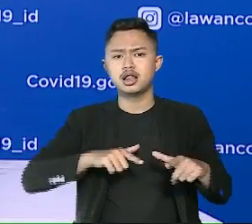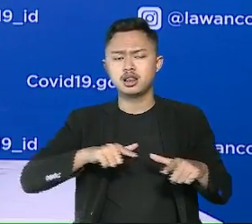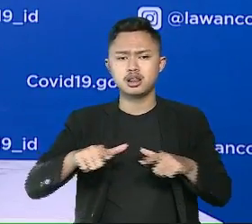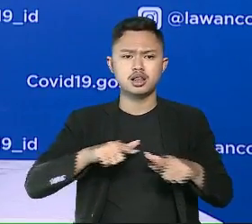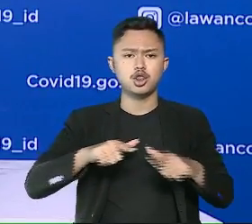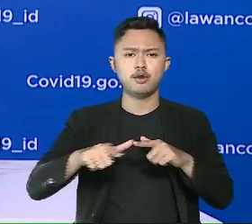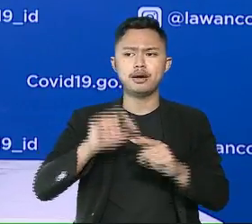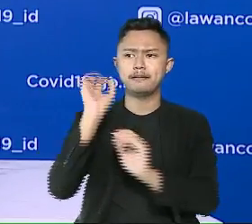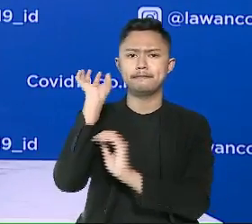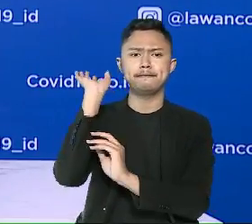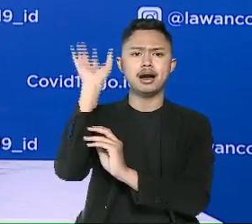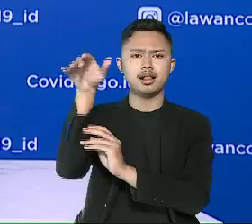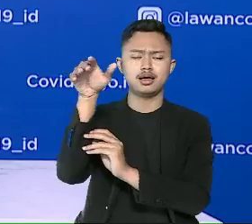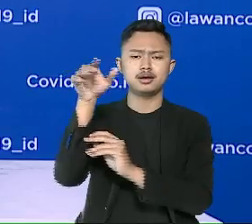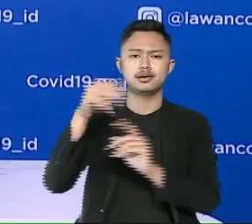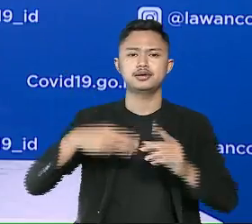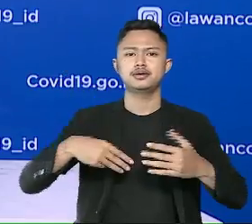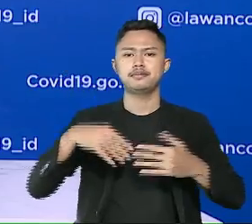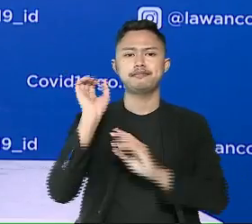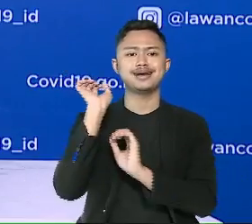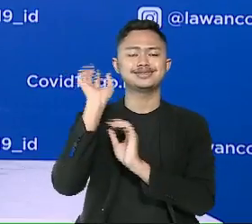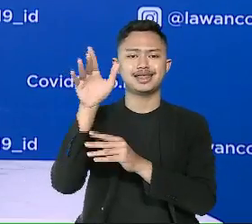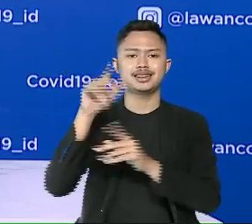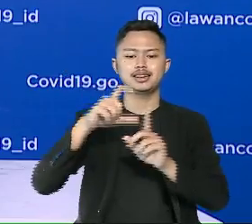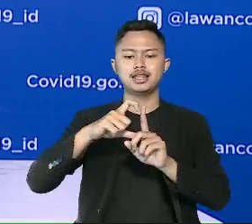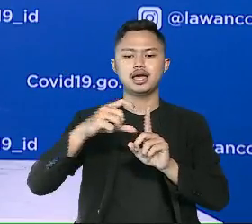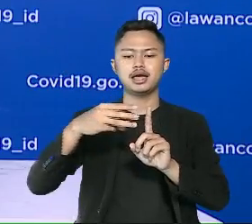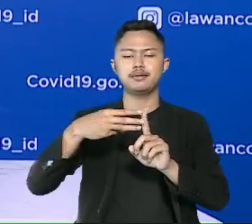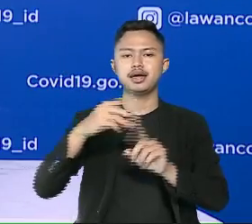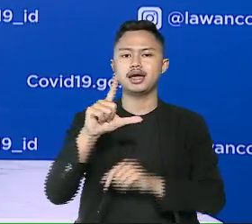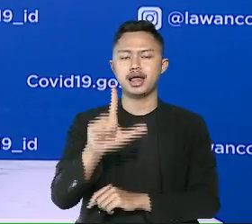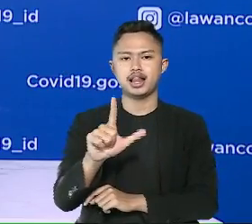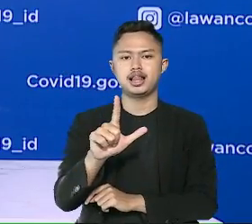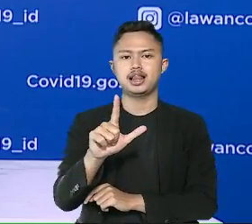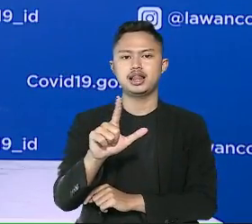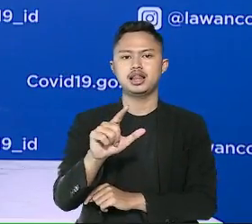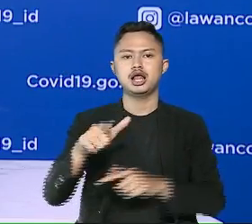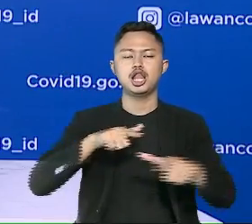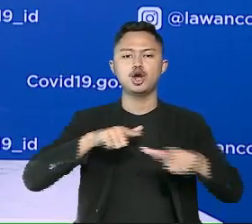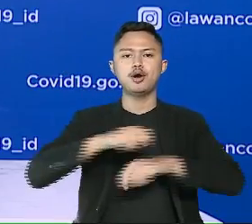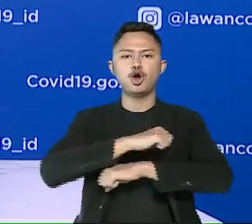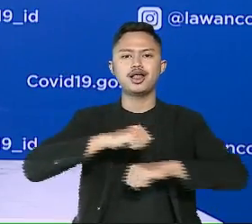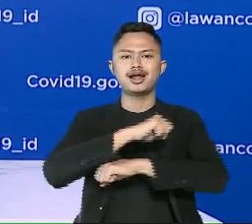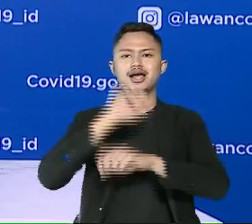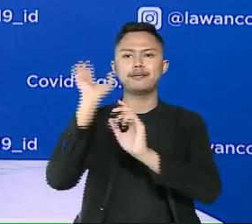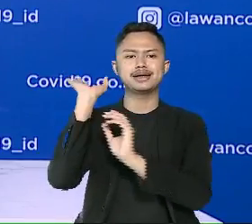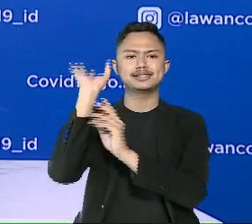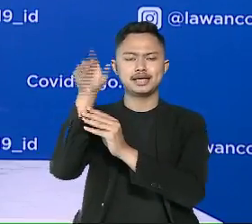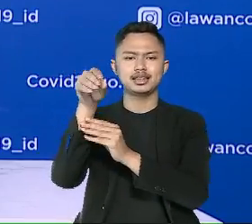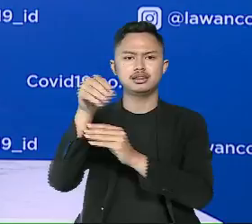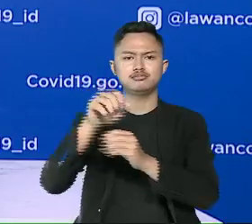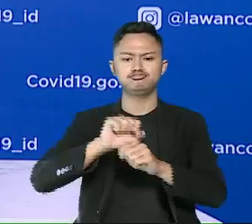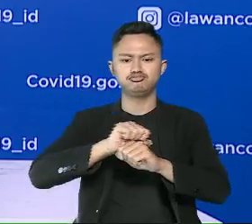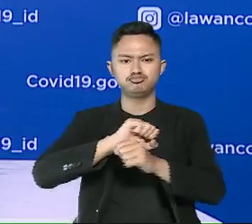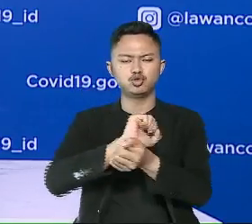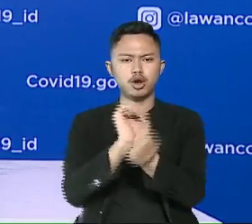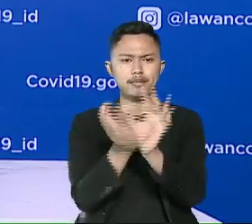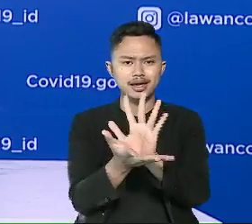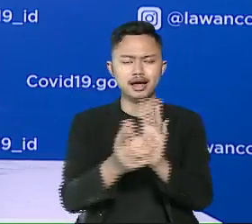Developmental Basketball League atau DBL yang diperluas pelaksanaannya ke Surabaya,